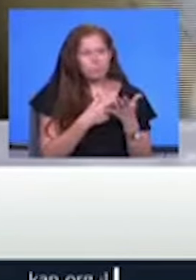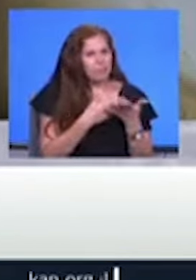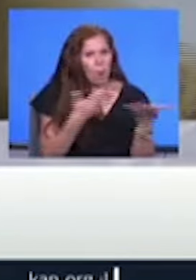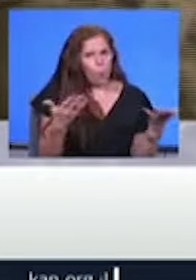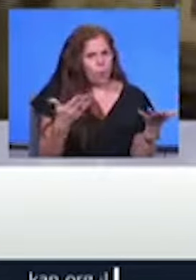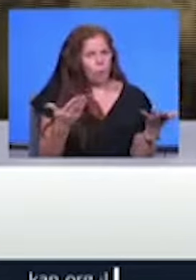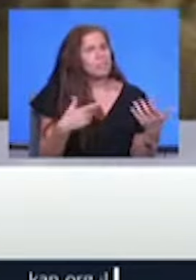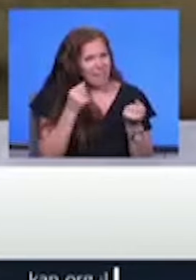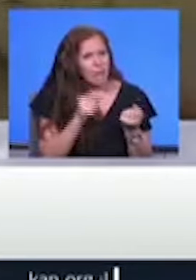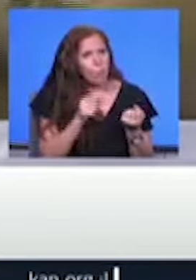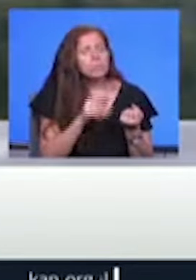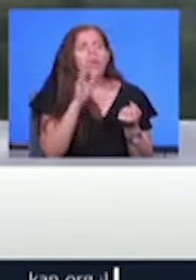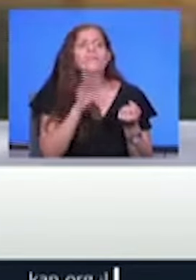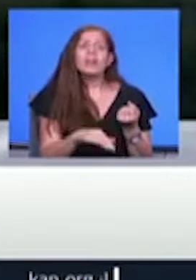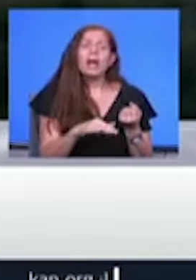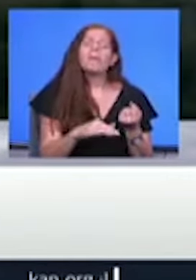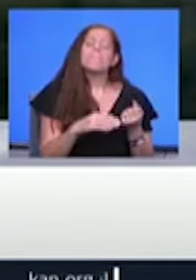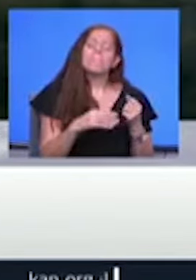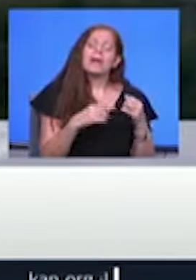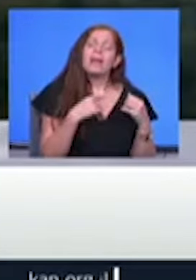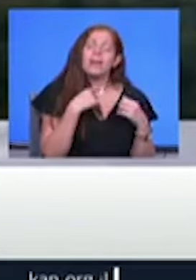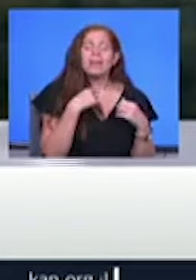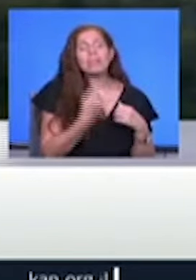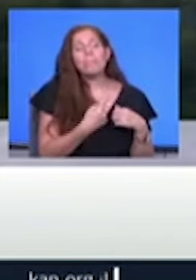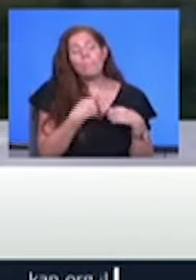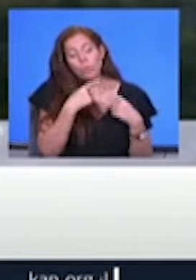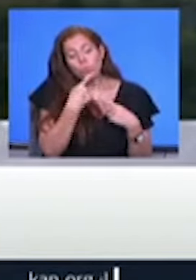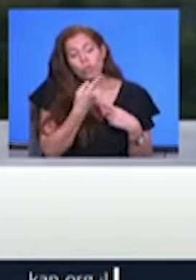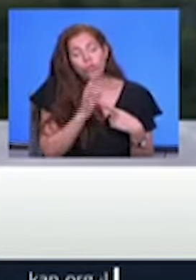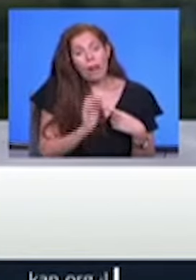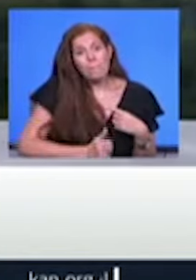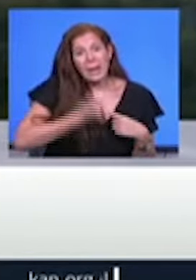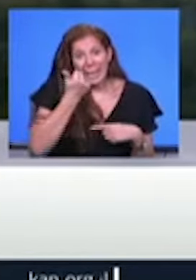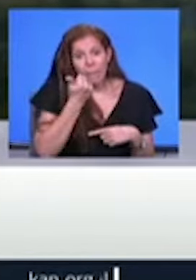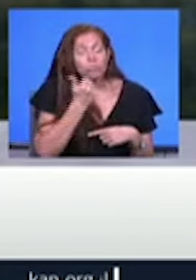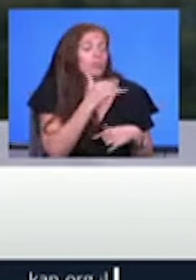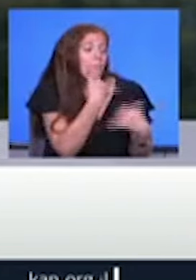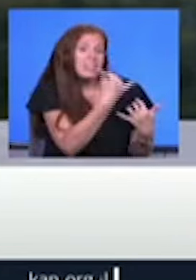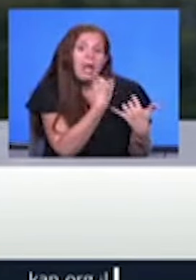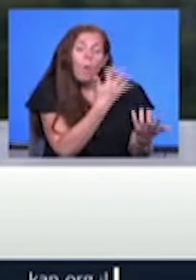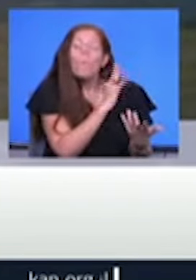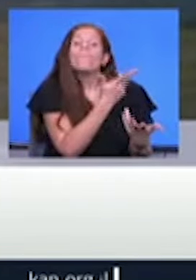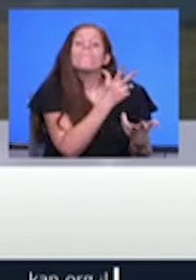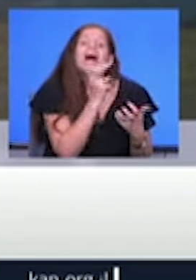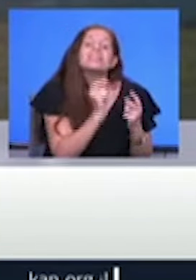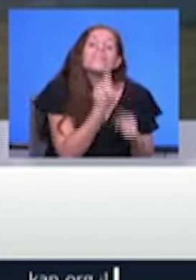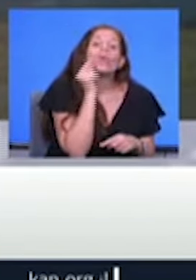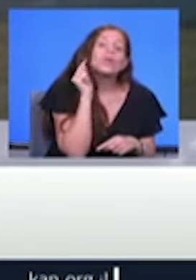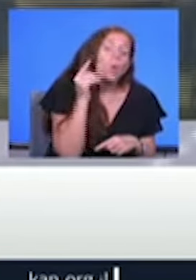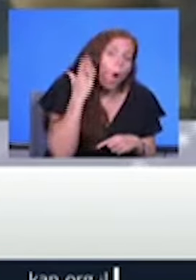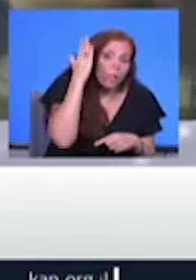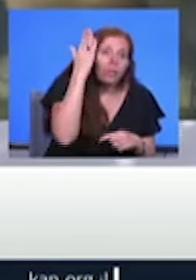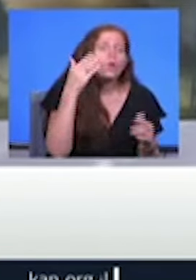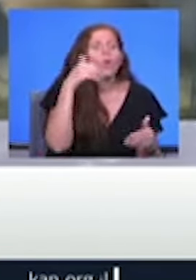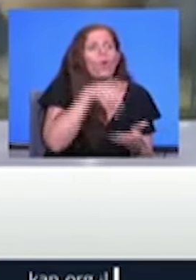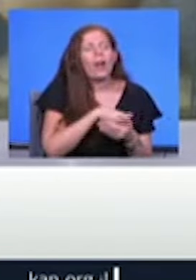וגם בהתבטאויות של בכירים הקורבים לסינואר, שתיארו במילים שלהם מה צפוי לקרות, כולל כיבוש